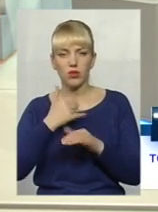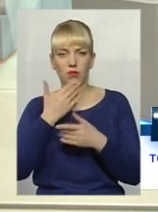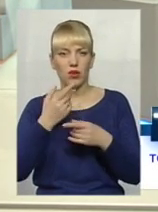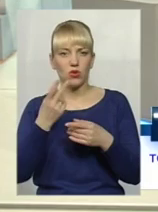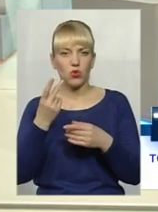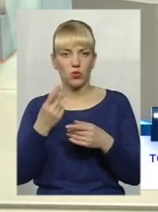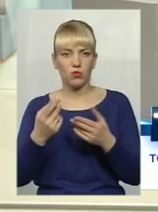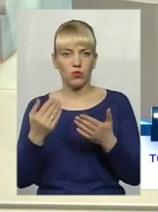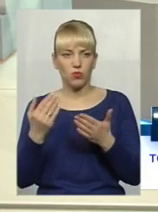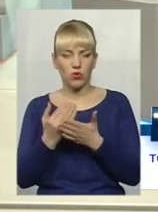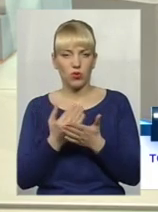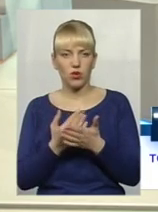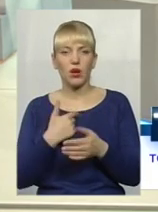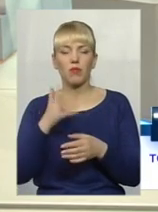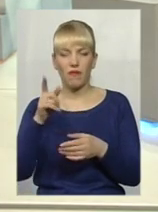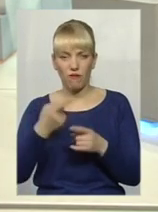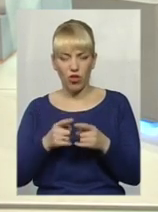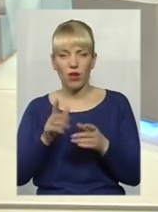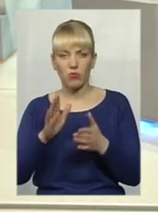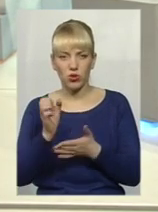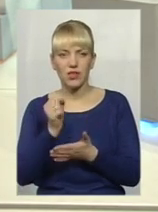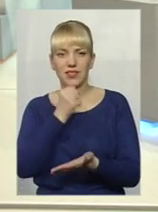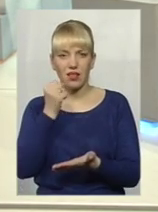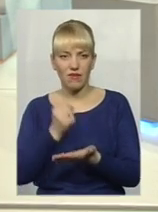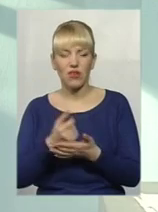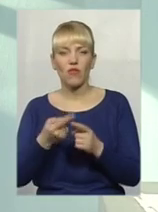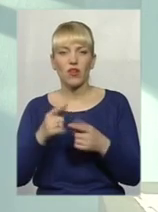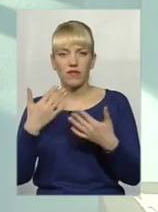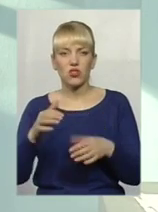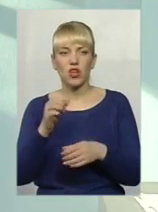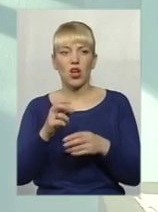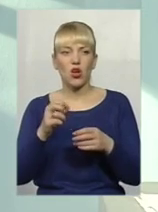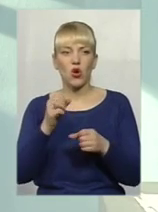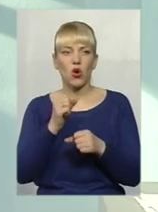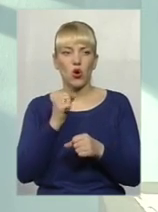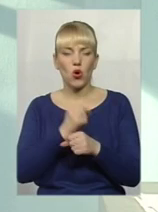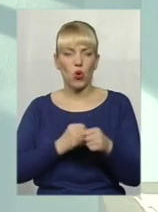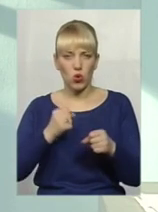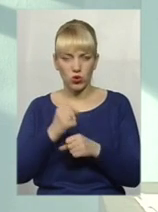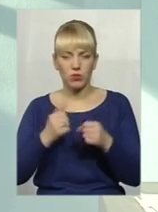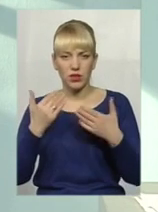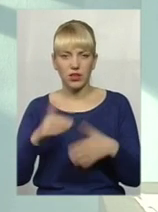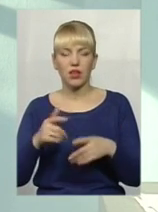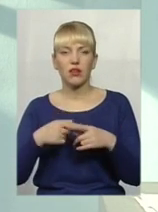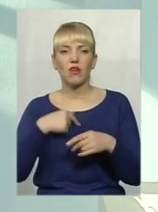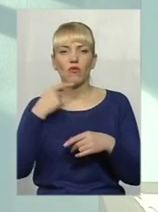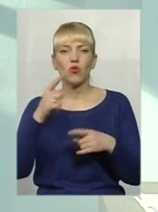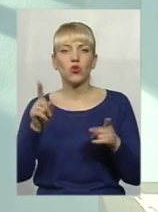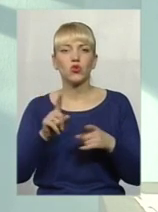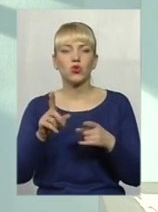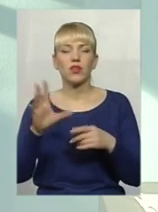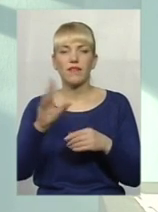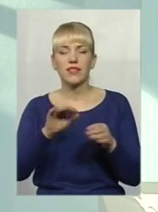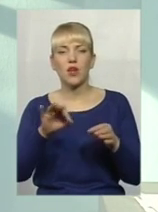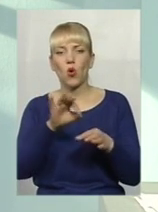області. Напевне, тому вона буде затверджена, вона вже розроблена. Ну, на жаль, я ж говорила про те, що по всіх на всіх обласних рівнях і